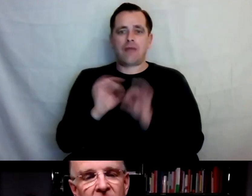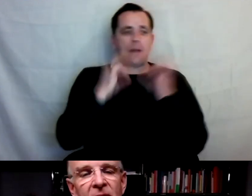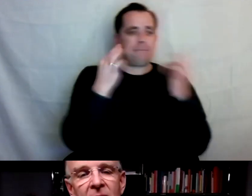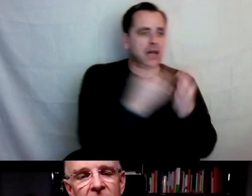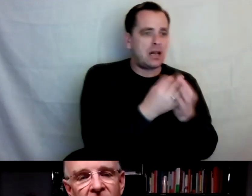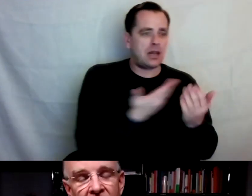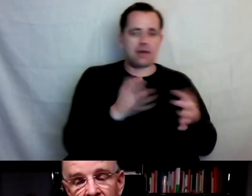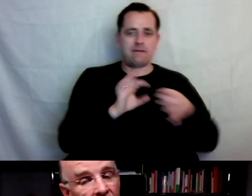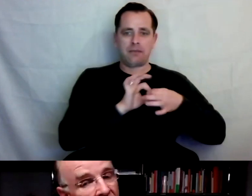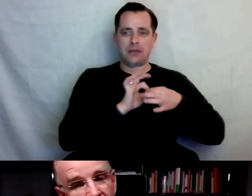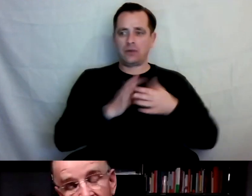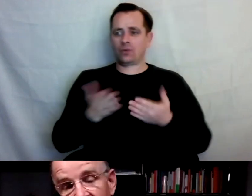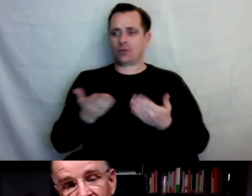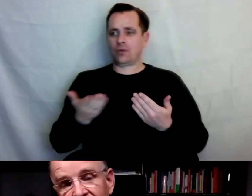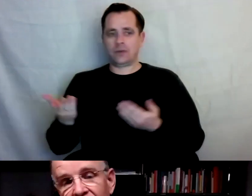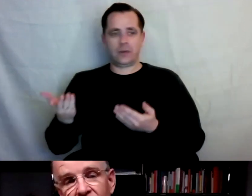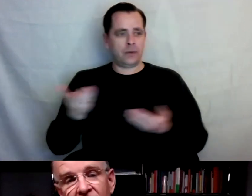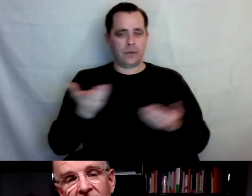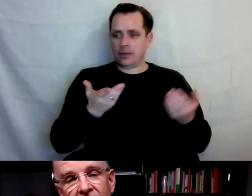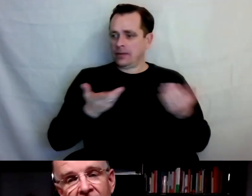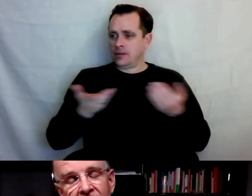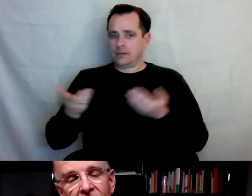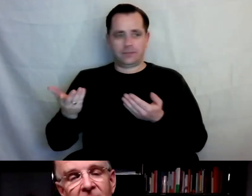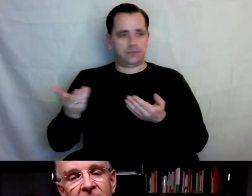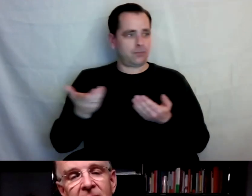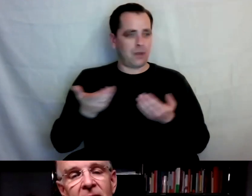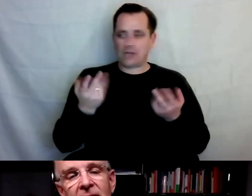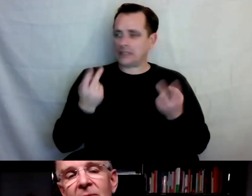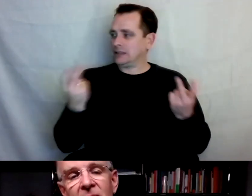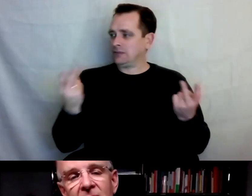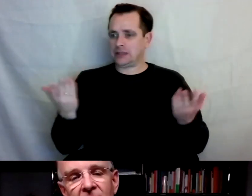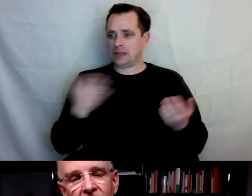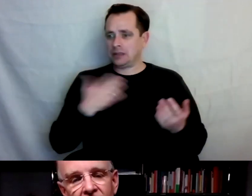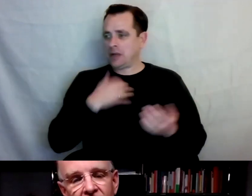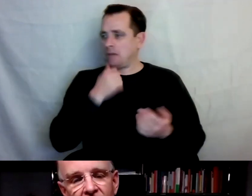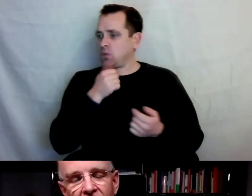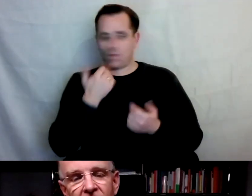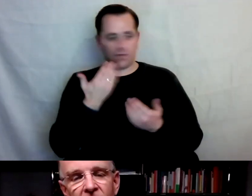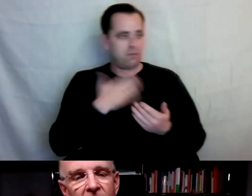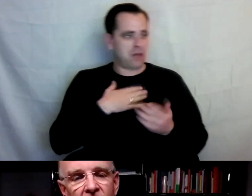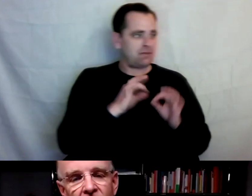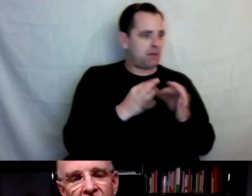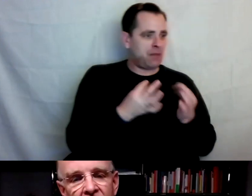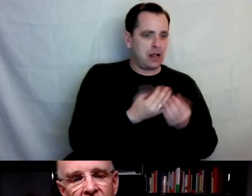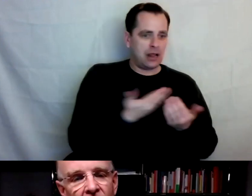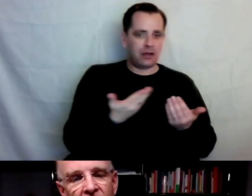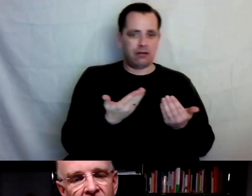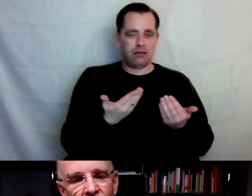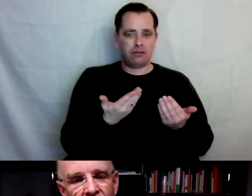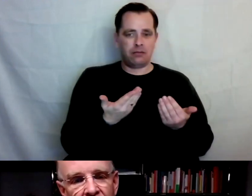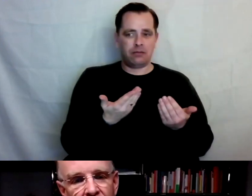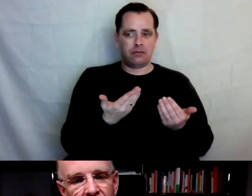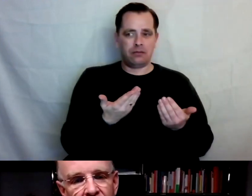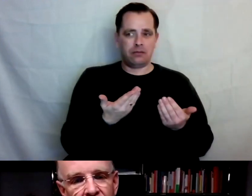und so weiter und so weiter. Und nicht wenige Menschen sagen, unter diesen und jenen Bedingungen geht es mir nicht mehr um mein